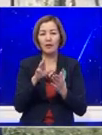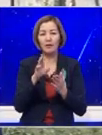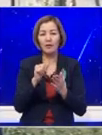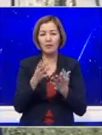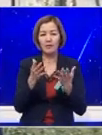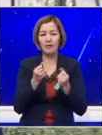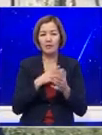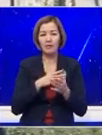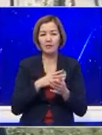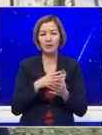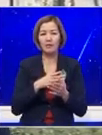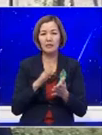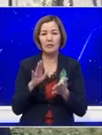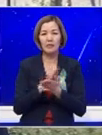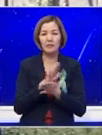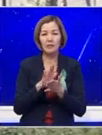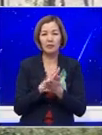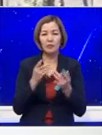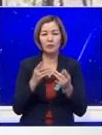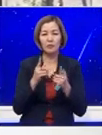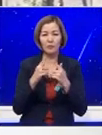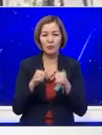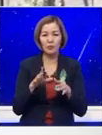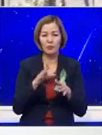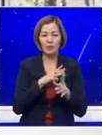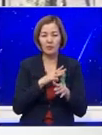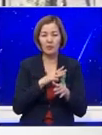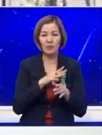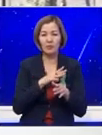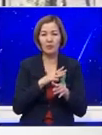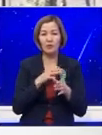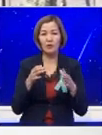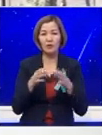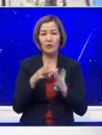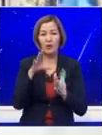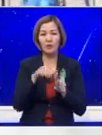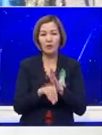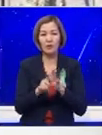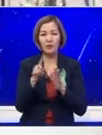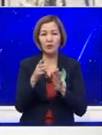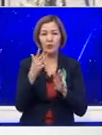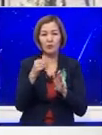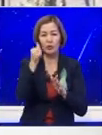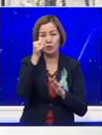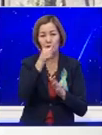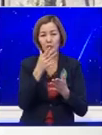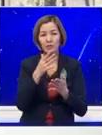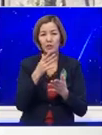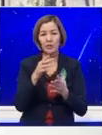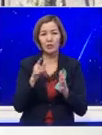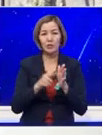медиа коммуналдық кәсіпорны құрылды. Сол коммуналдық кәсіпорның құрамына биыл 105 жылға толатын Жетісу газеті